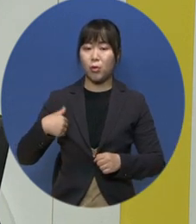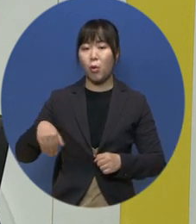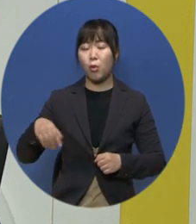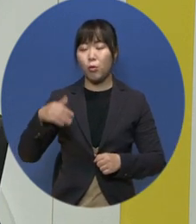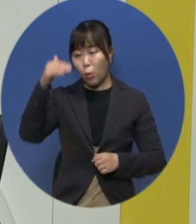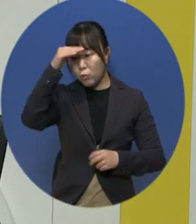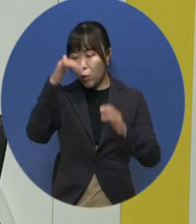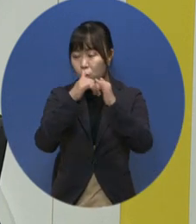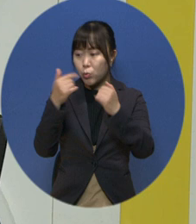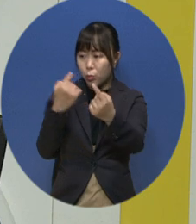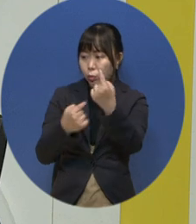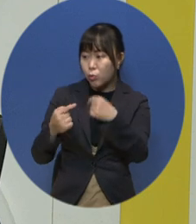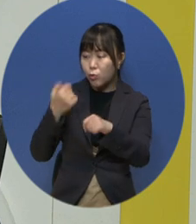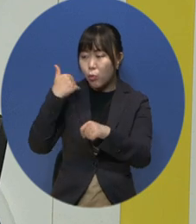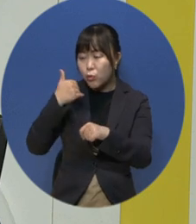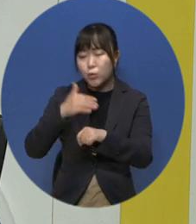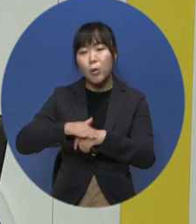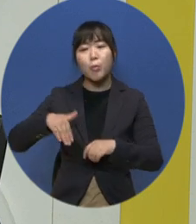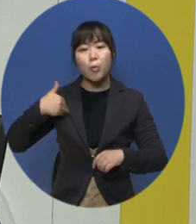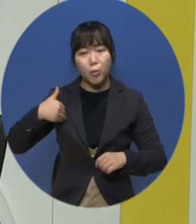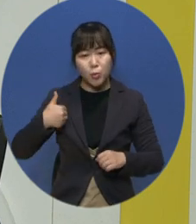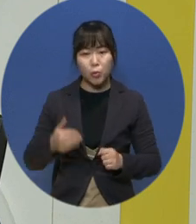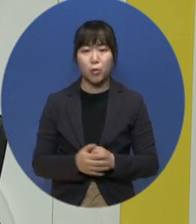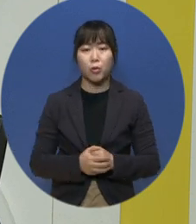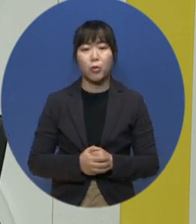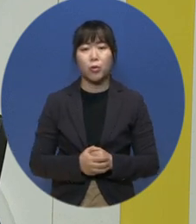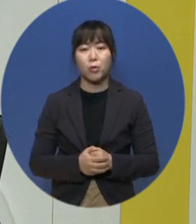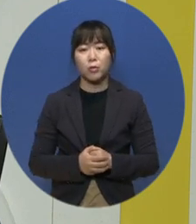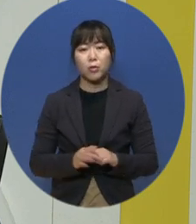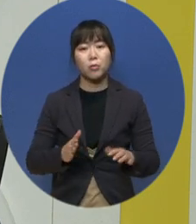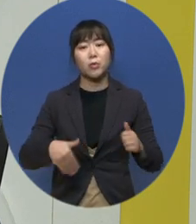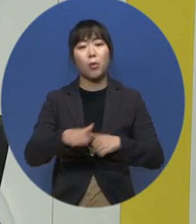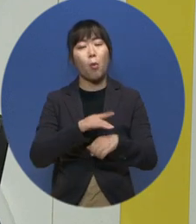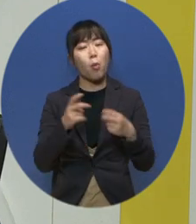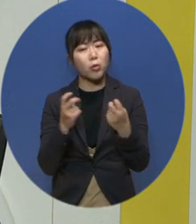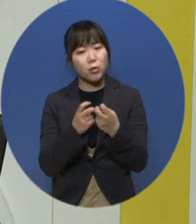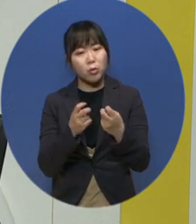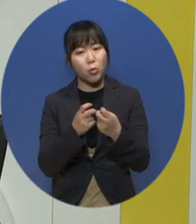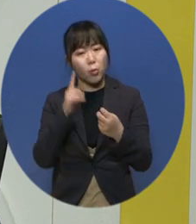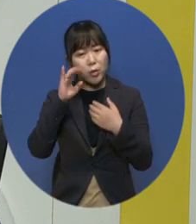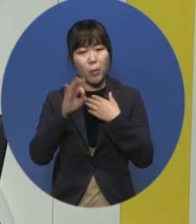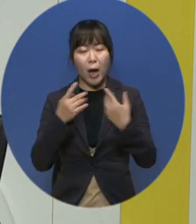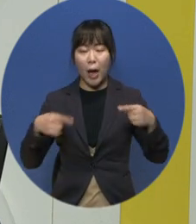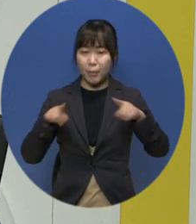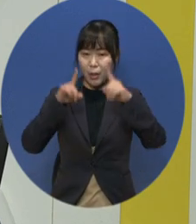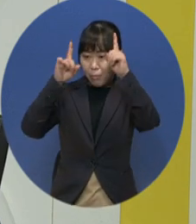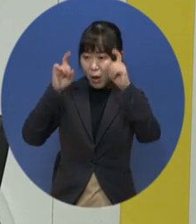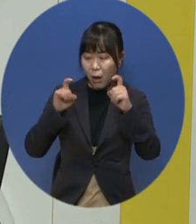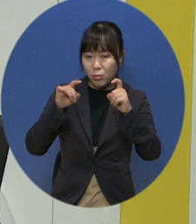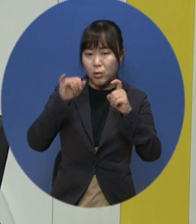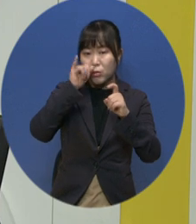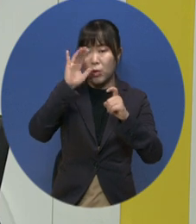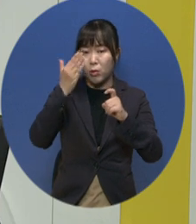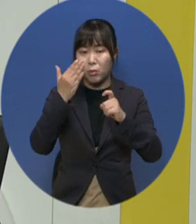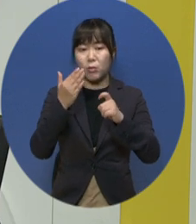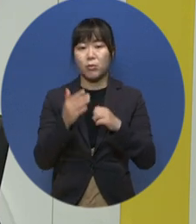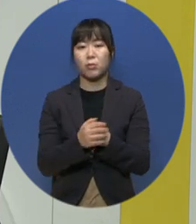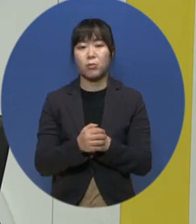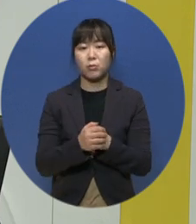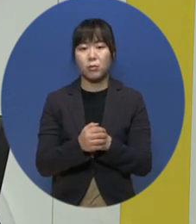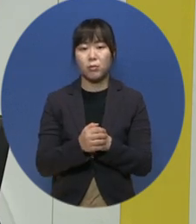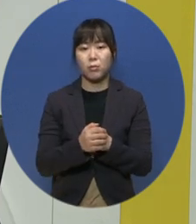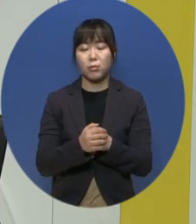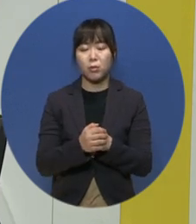분들이 오실지 또 그래서 이게 어떤 현상이 왜냐하면 사진도 같이 끝나면 찍어야 되고 이제 뭐